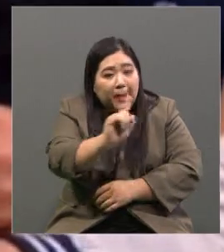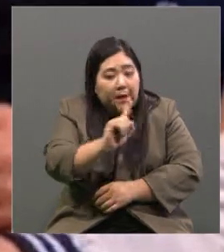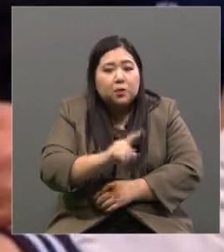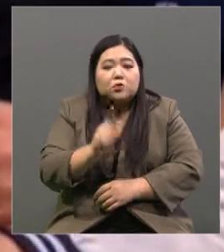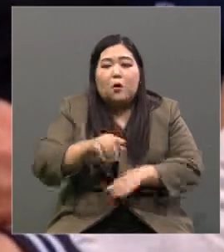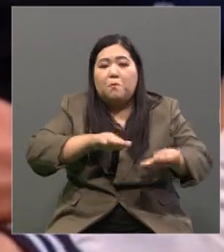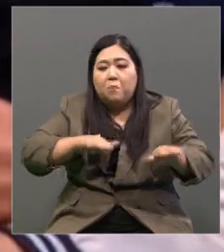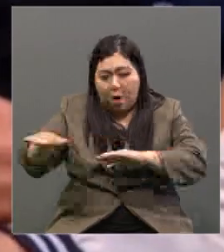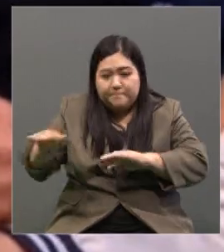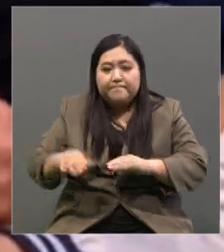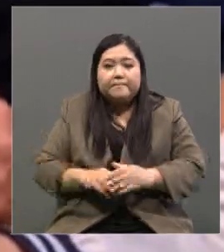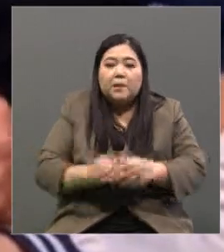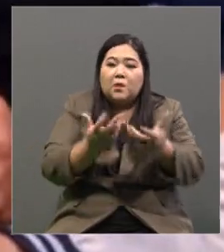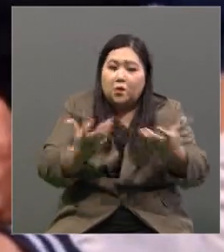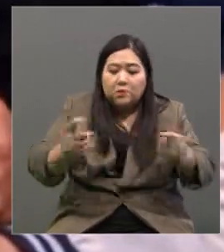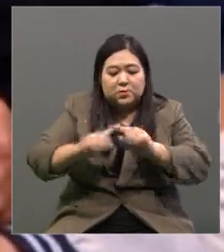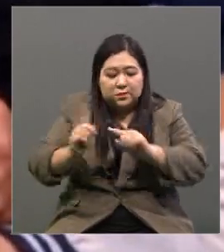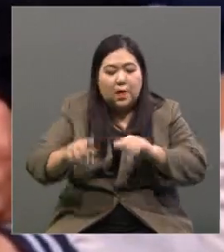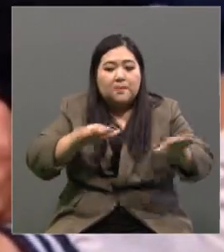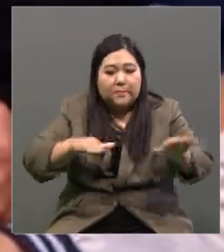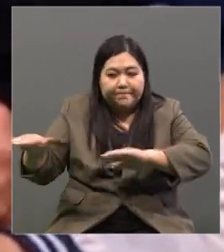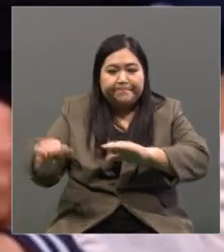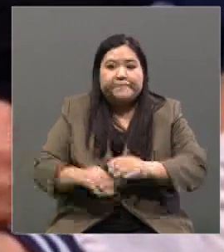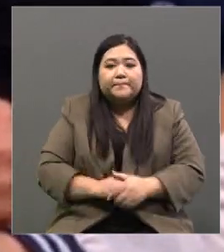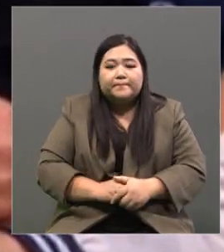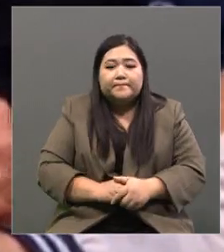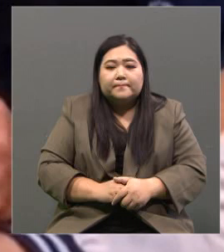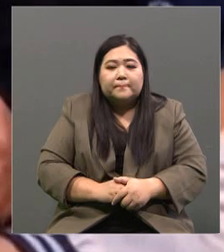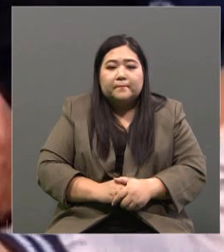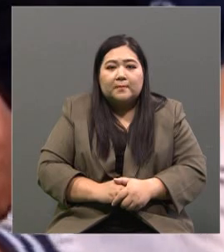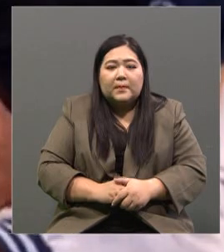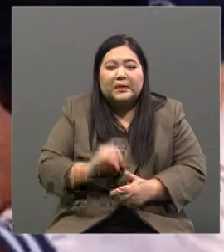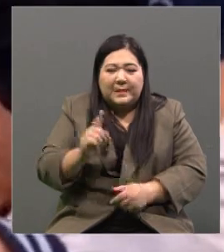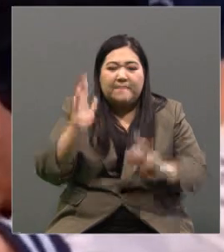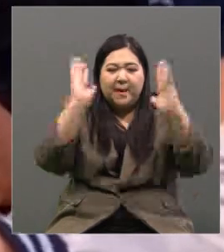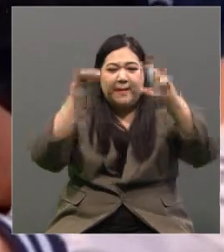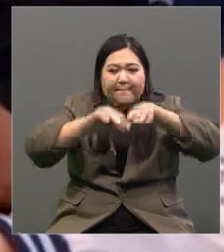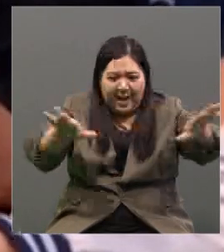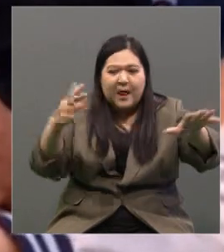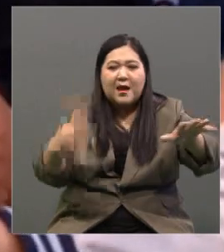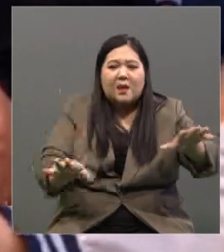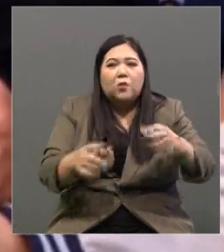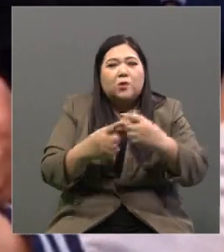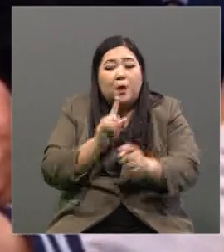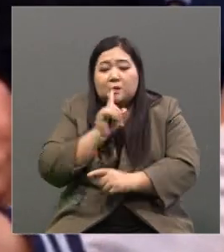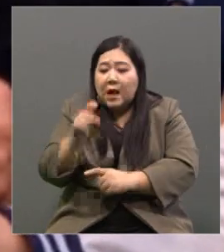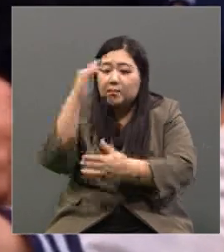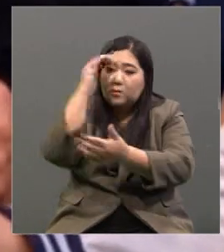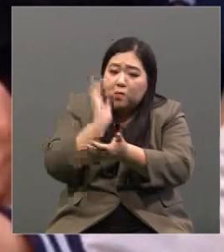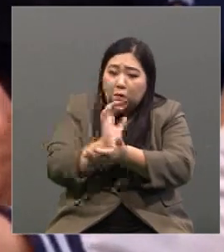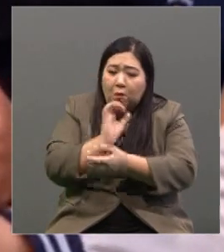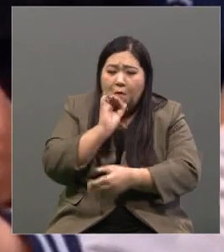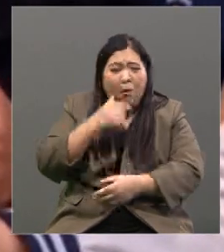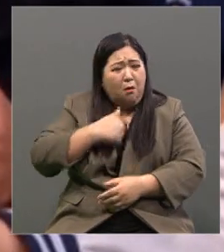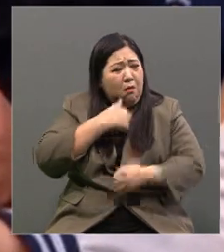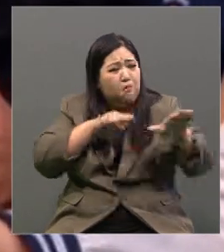กรณ์ความพร้อมอุปกรณ์เครื่องไม้เครื่องมือต่างๆ คือจริงๆนะมาประกาศใช้แล้วด้วยซ้ำไปแต่เผอิญว่าพอไปถามฝั่งตำรวจตำรวจยังไม่